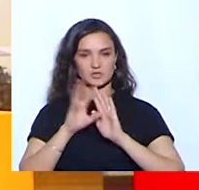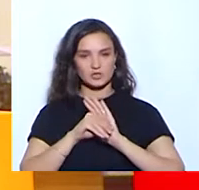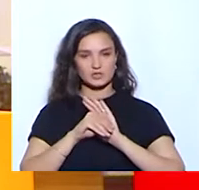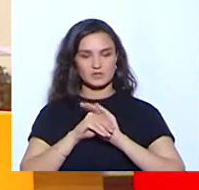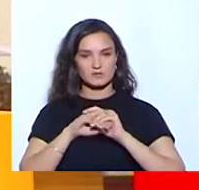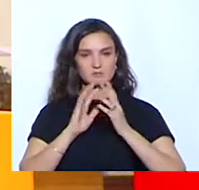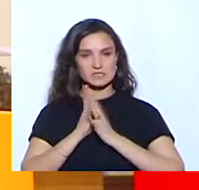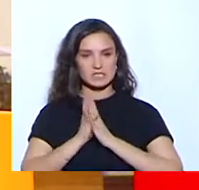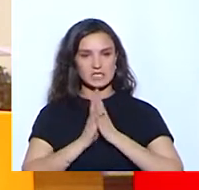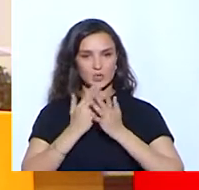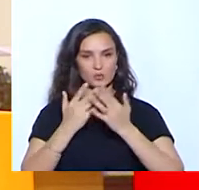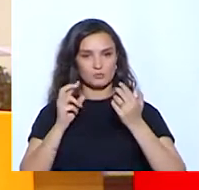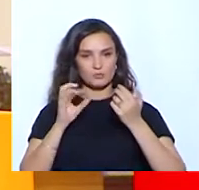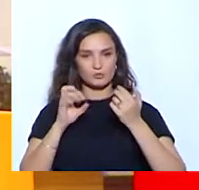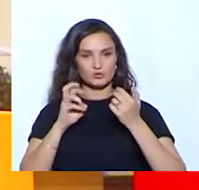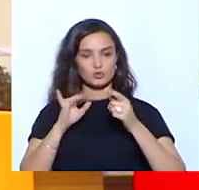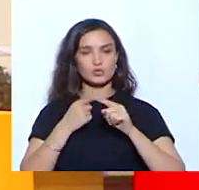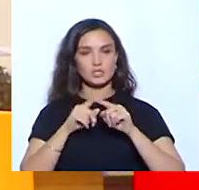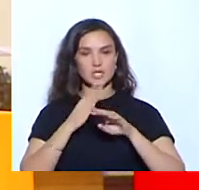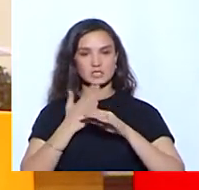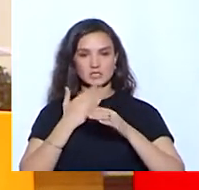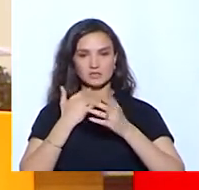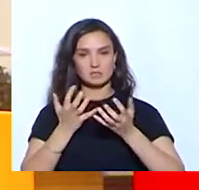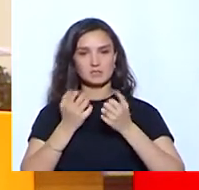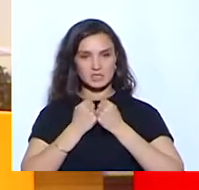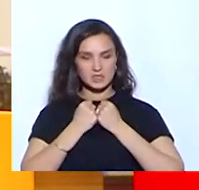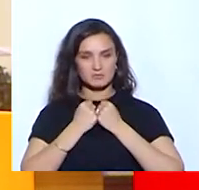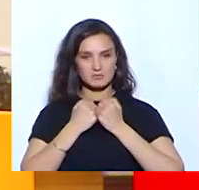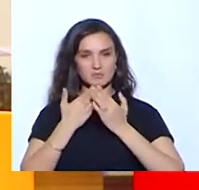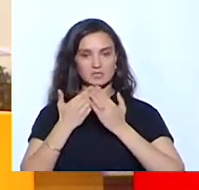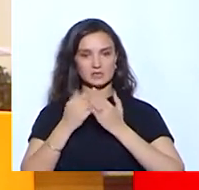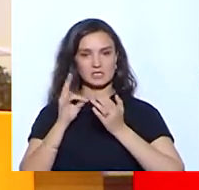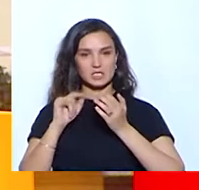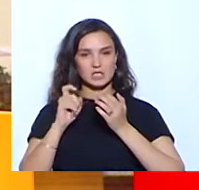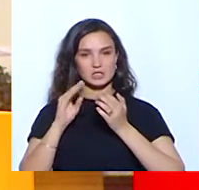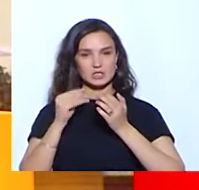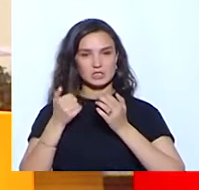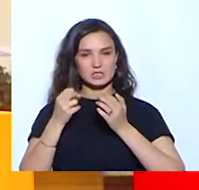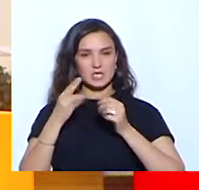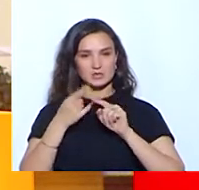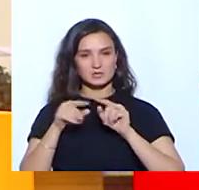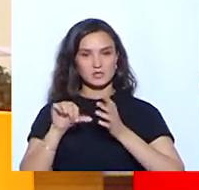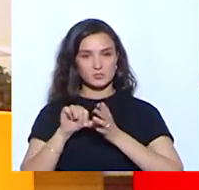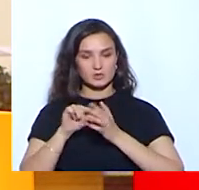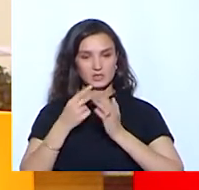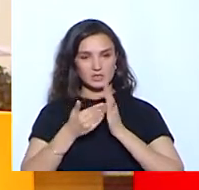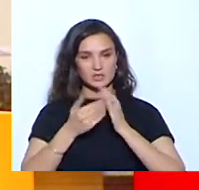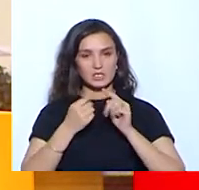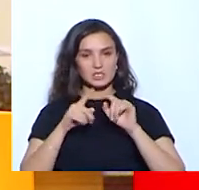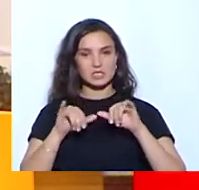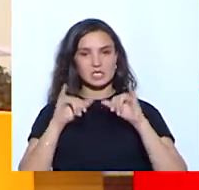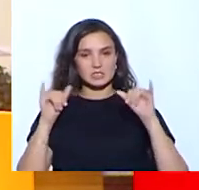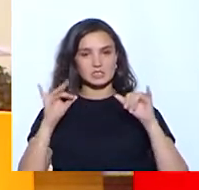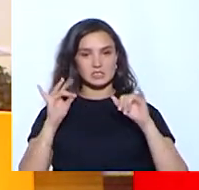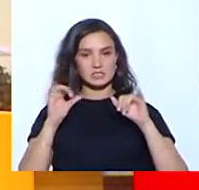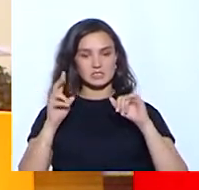პრაქტიკულად მცენარეულ ბოჭკოს, არის ადვილად შეთვისებადი, მაგალითად ნახშირწყლების სახით წარმოდგენილი. Ეს გაზრდის იმ